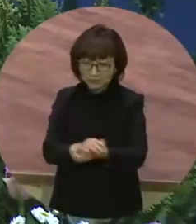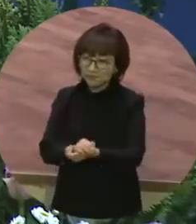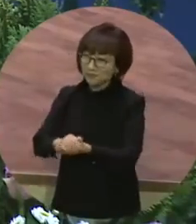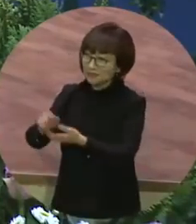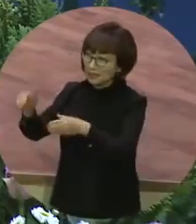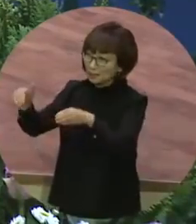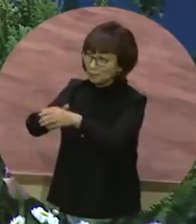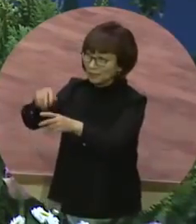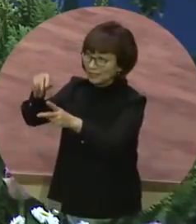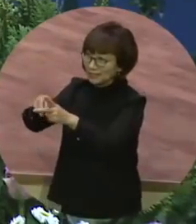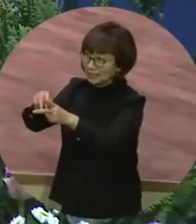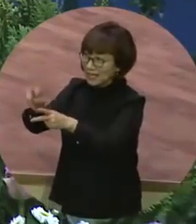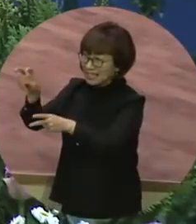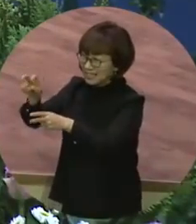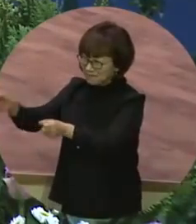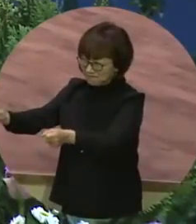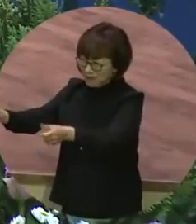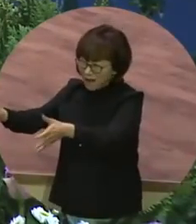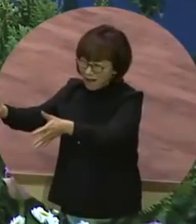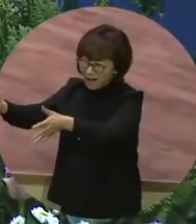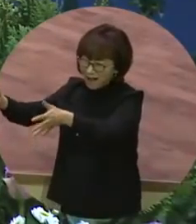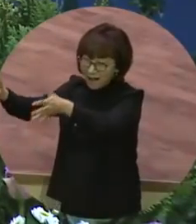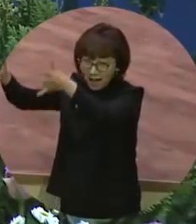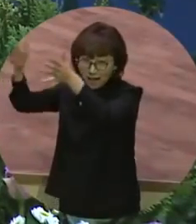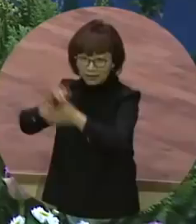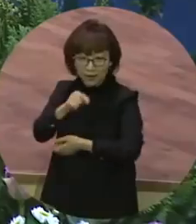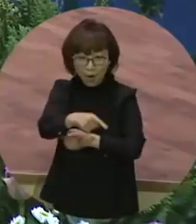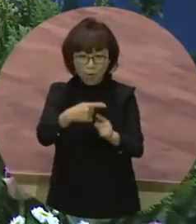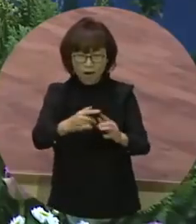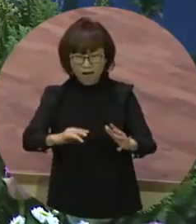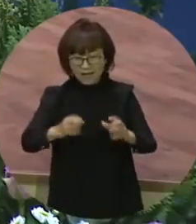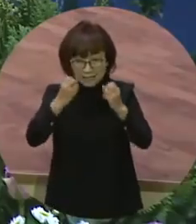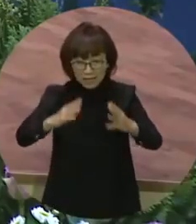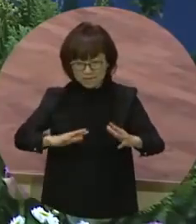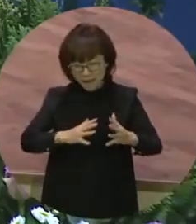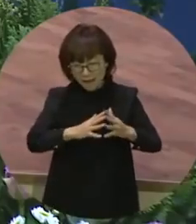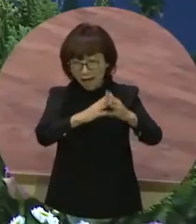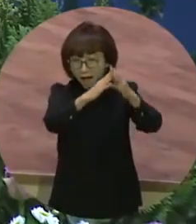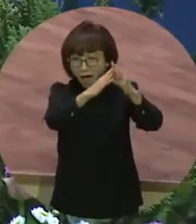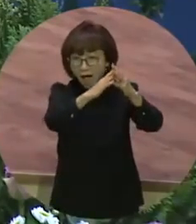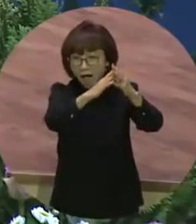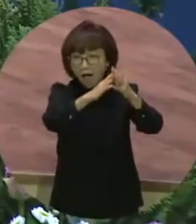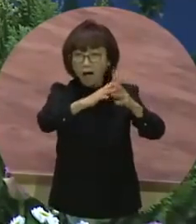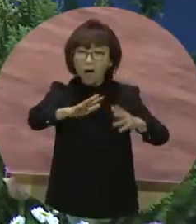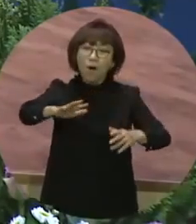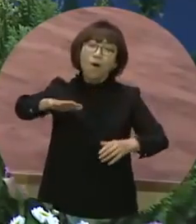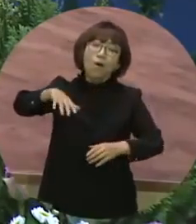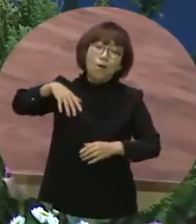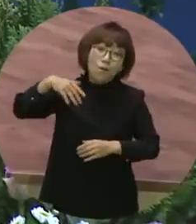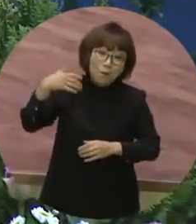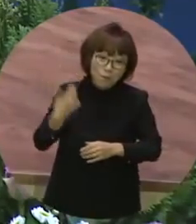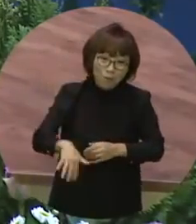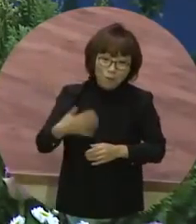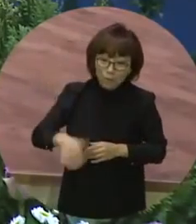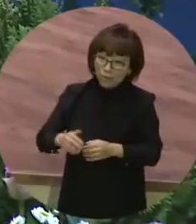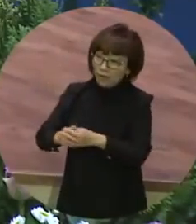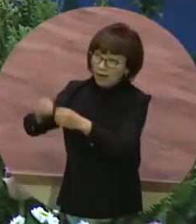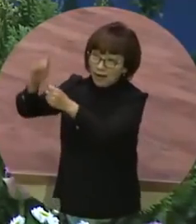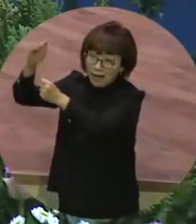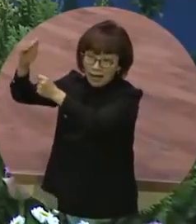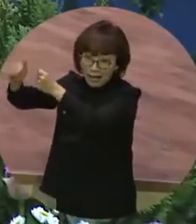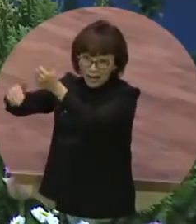홍해 가르는 기적이에요. 이게 지금 하나님이 하신 거예요. 이 교회를 통해 언약 성취해야 되기 때문에 하나님이 하나님 삶을